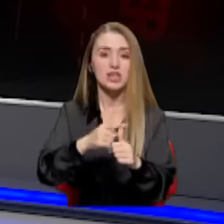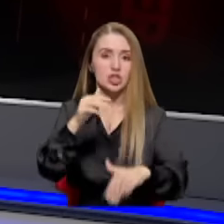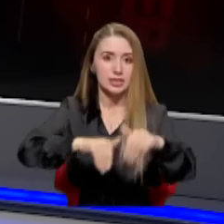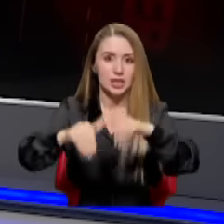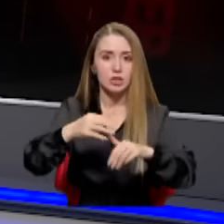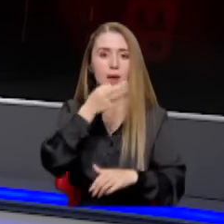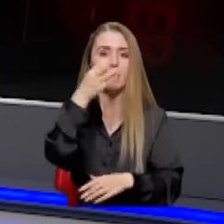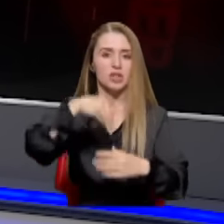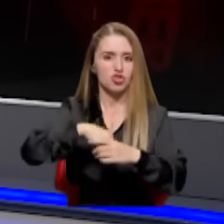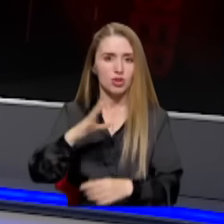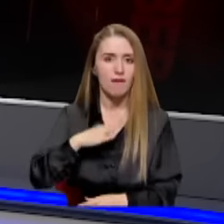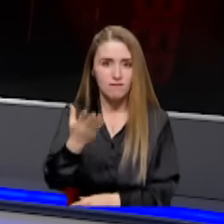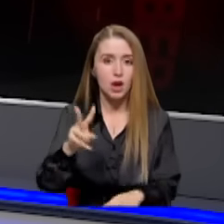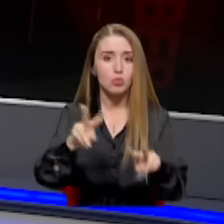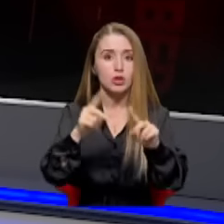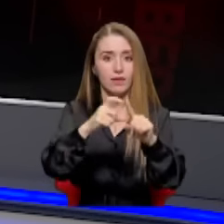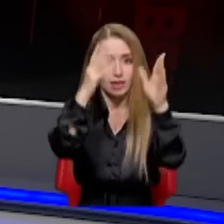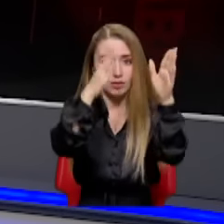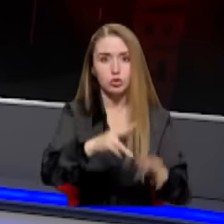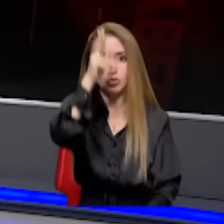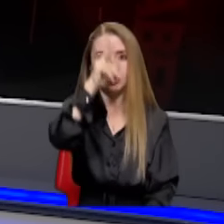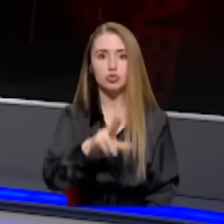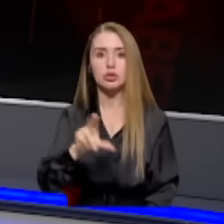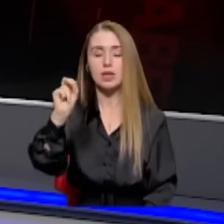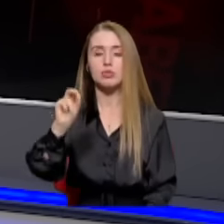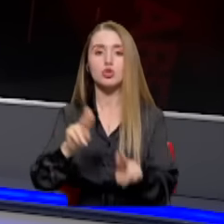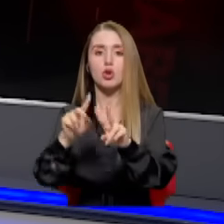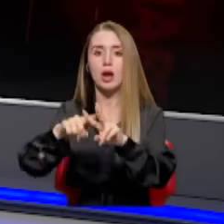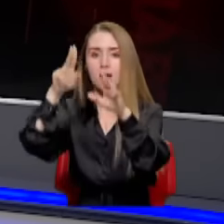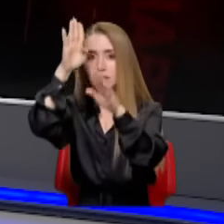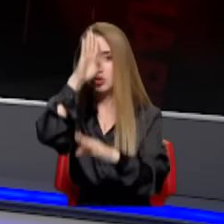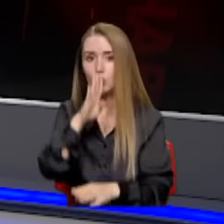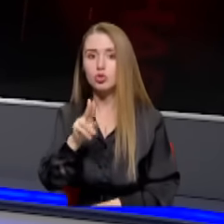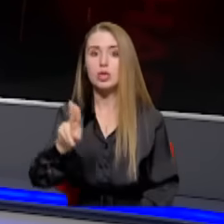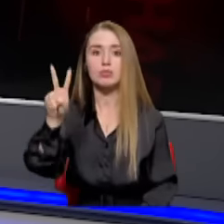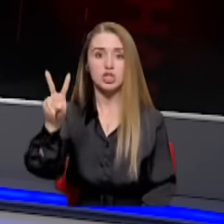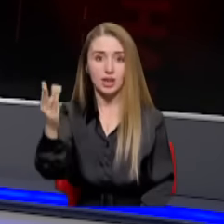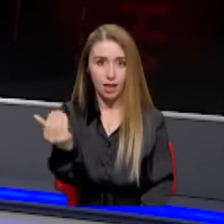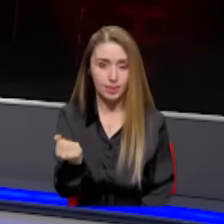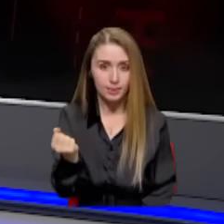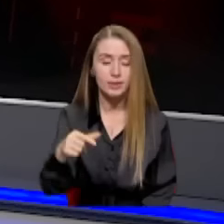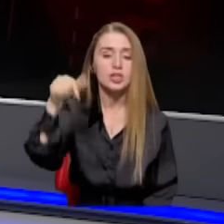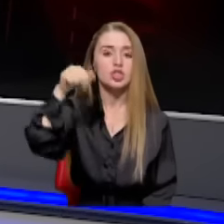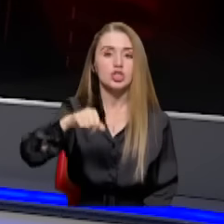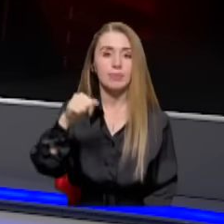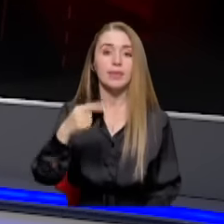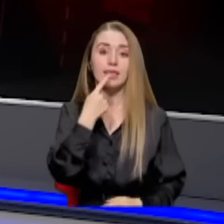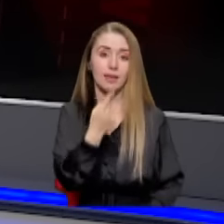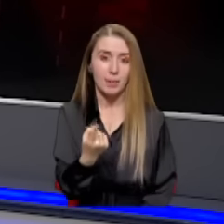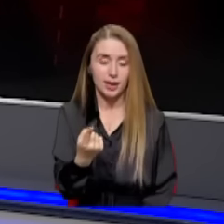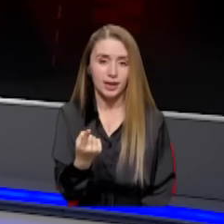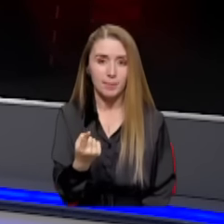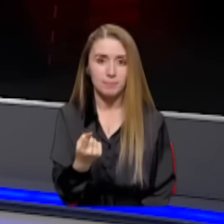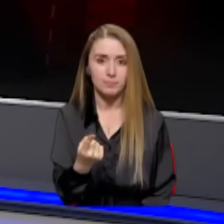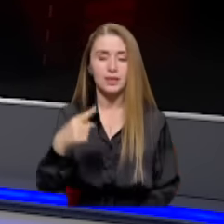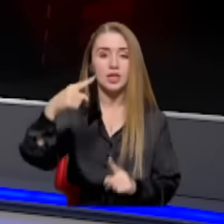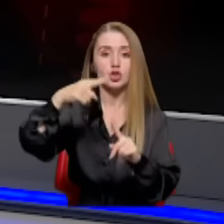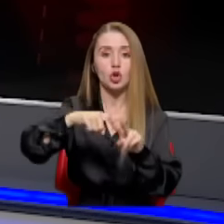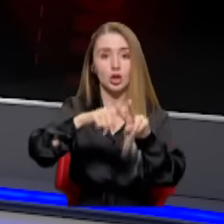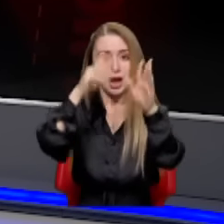haberde de aktardık. Musavat Dervişoğlu 370, Koray Aydın 472 almıştı. Şimdi demek ki